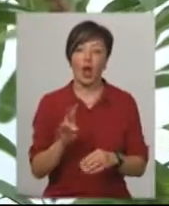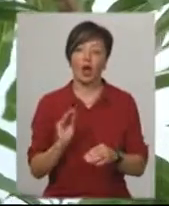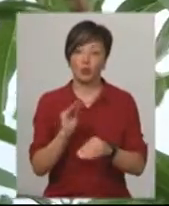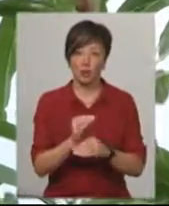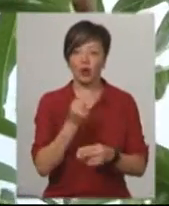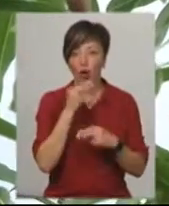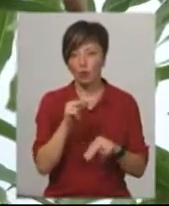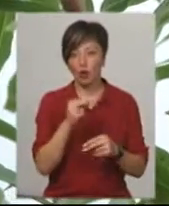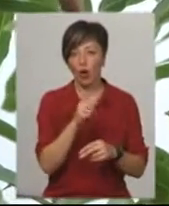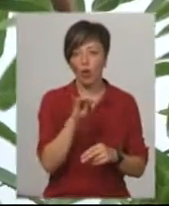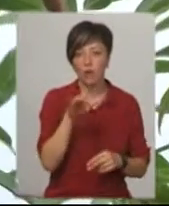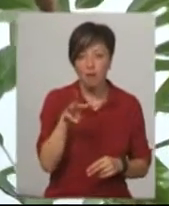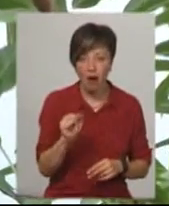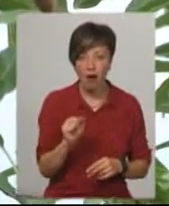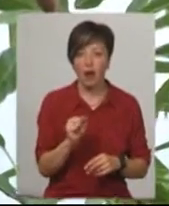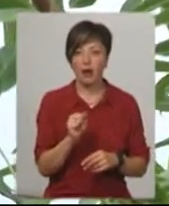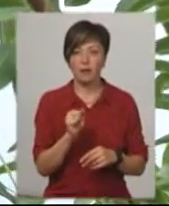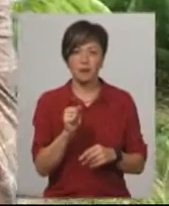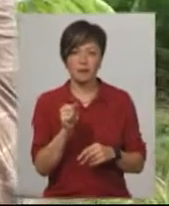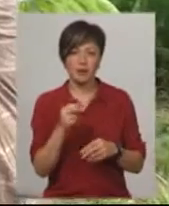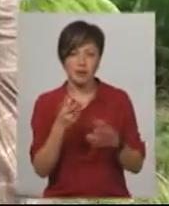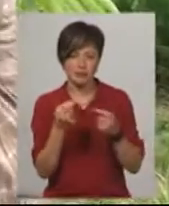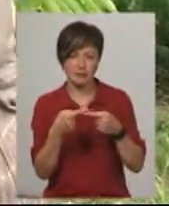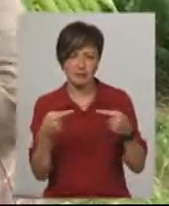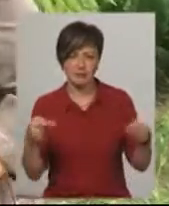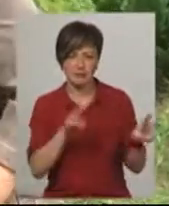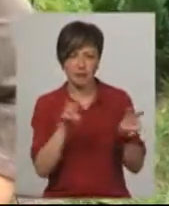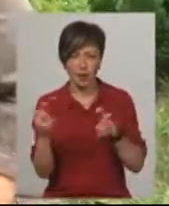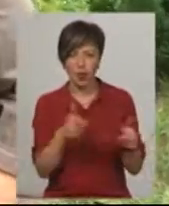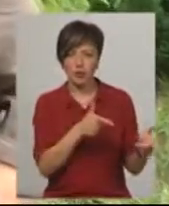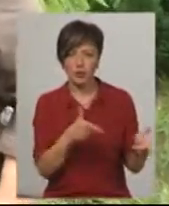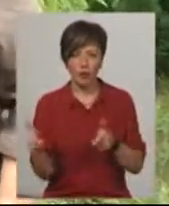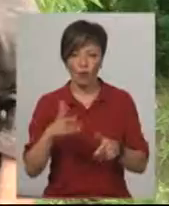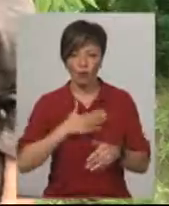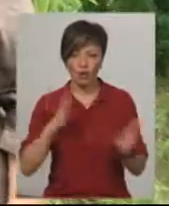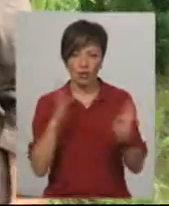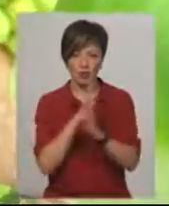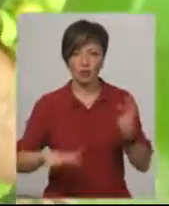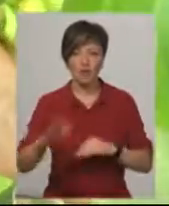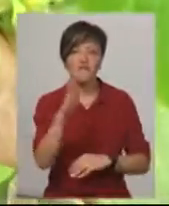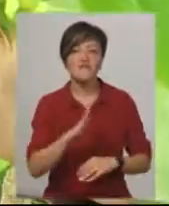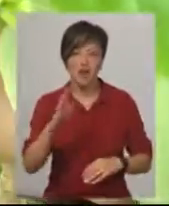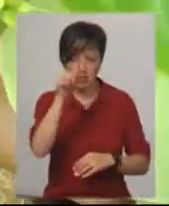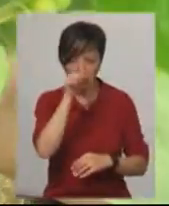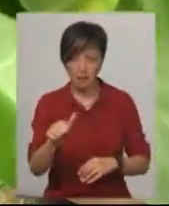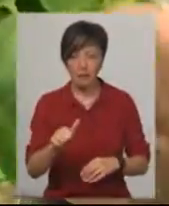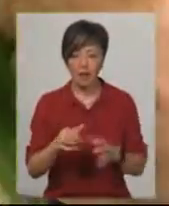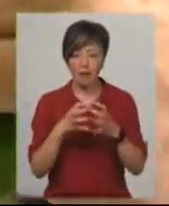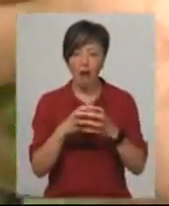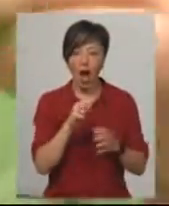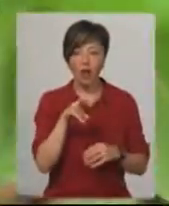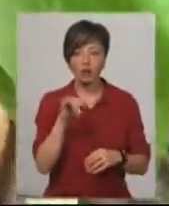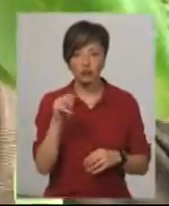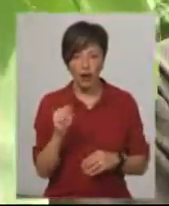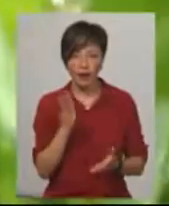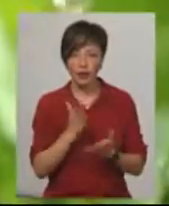добре показала себе хурма «Соснівська-2» української селекції, плоди якої дозрівають в нашій кліматичній зоні в вересні. Із крупноплідної аличі цього